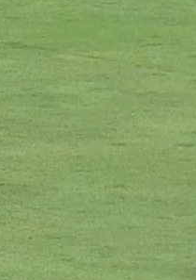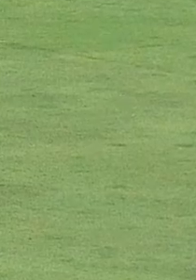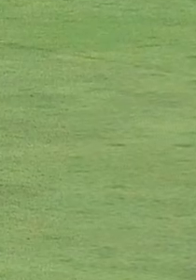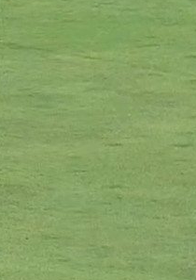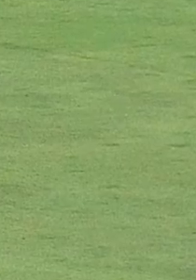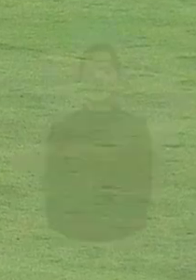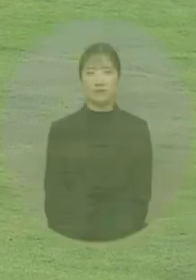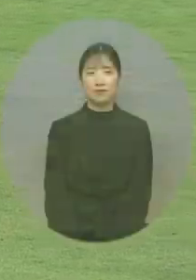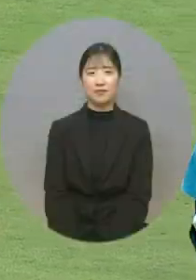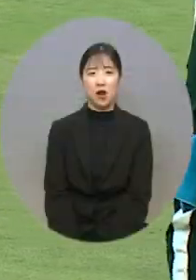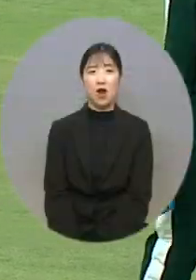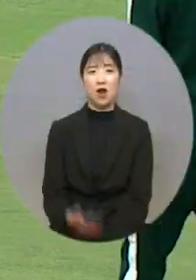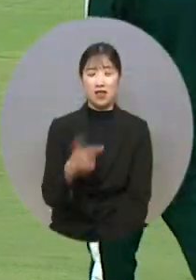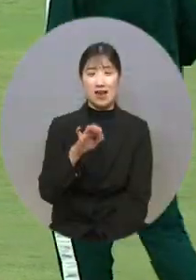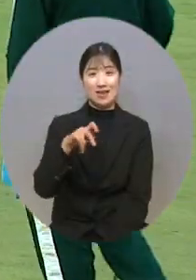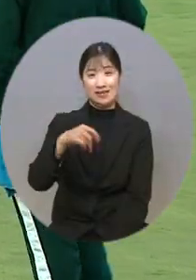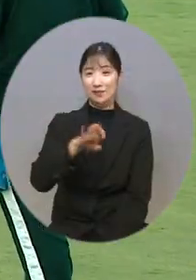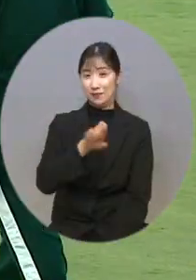나이스 파!